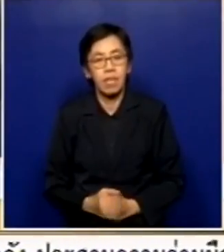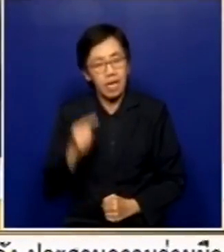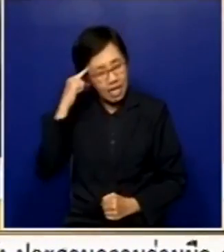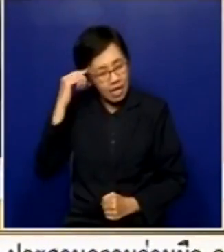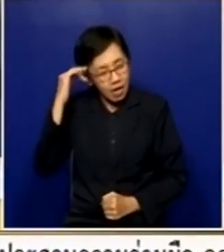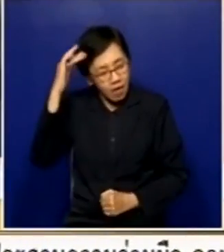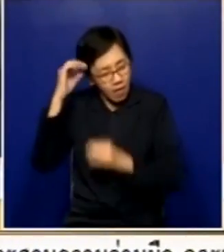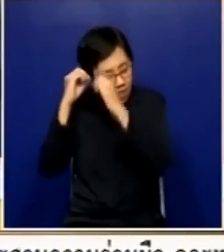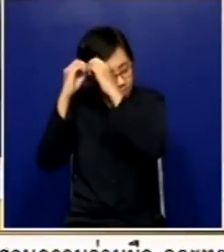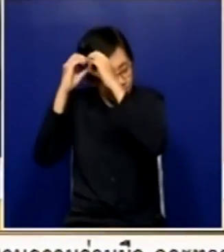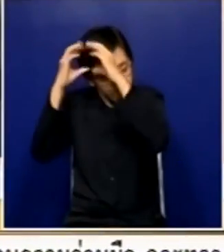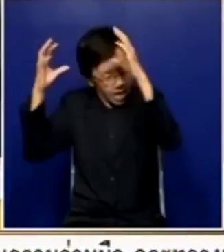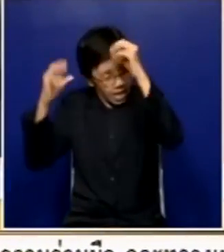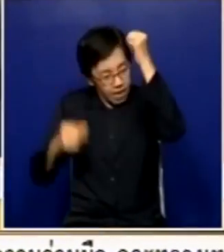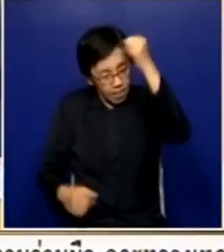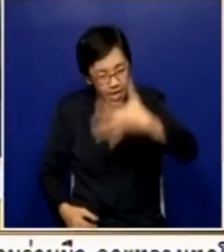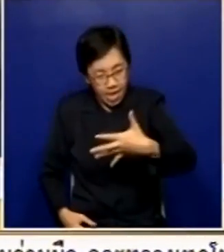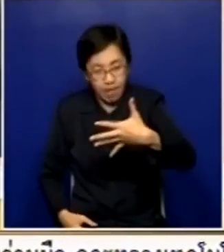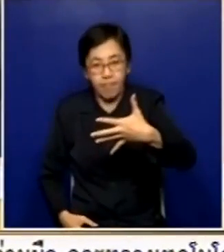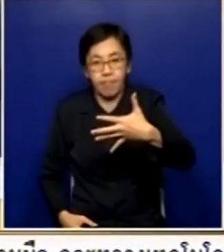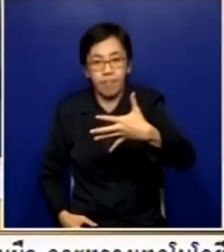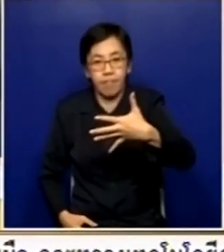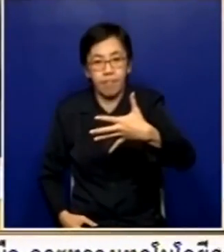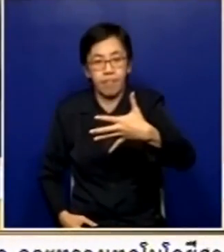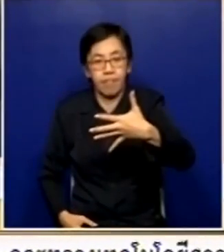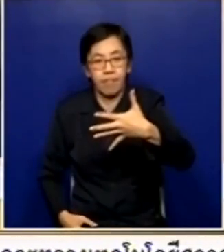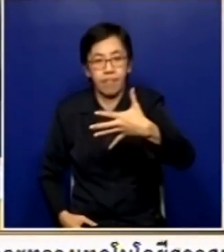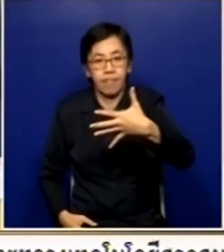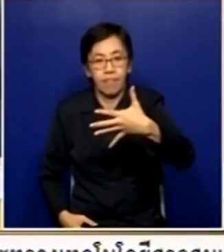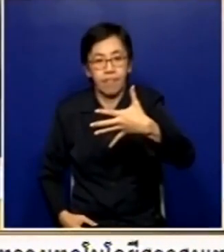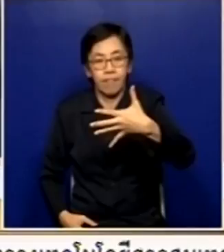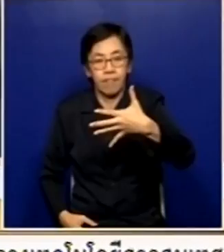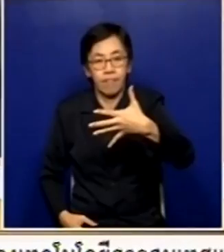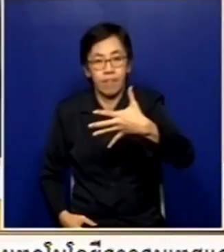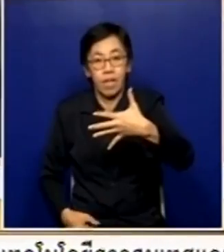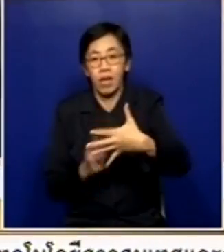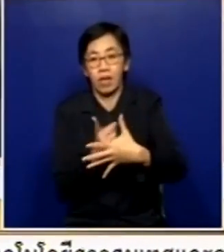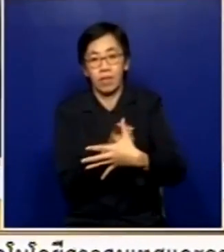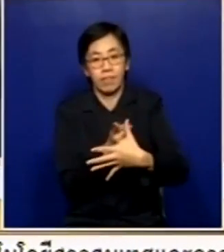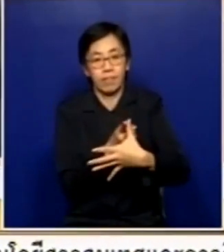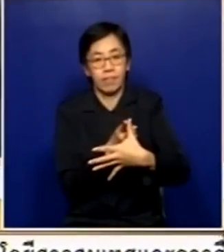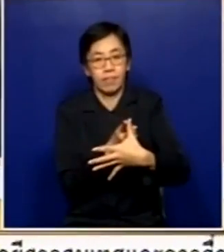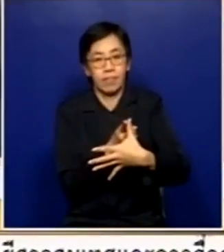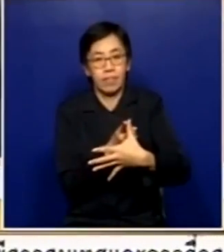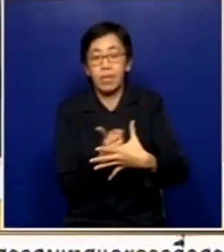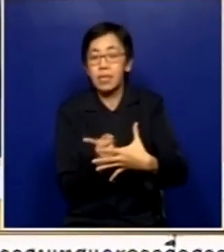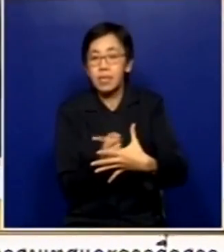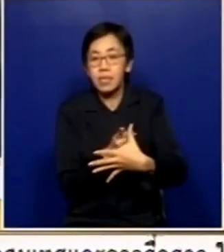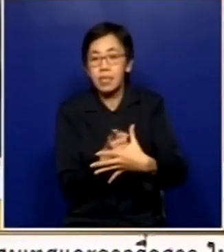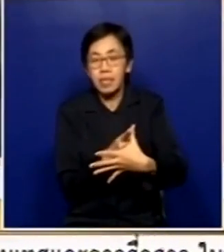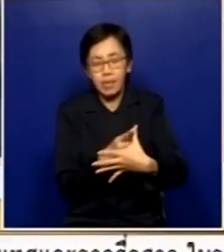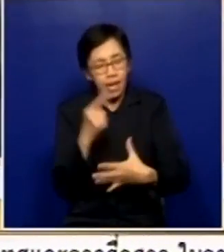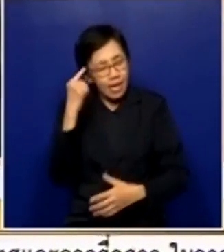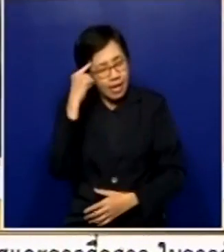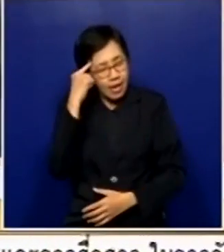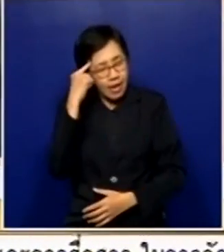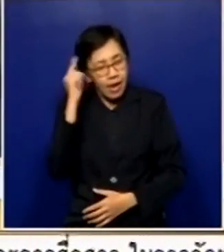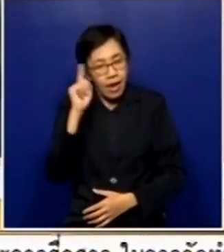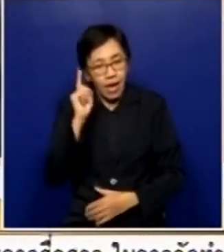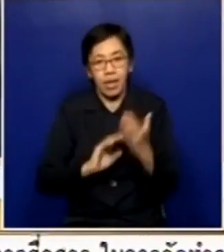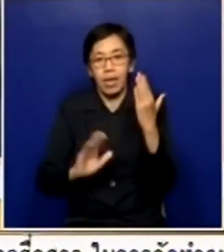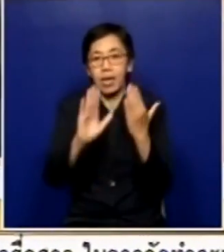เมียน้อย 5ข้อดังนี้ครับหัวข้อแรกเราฝันว่าเราจะอยู่ใน